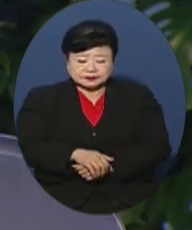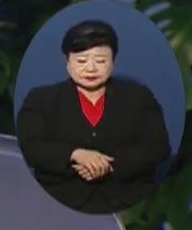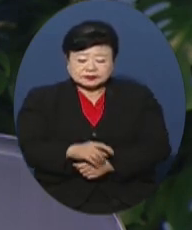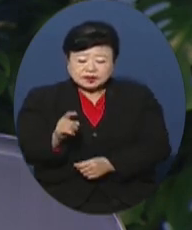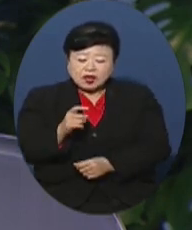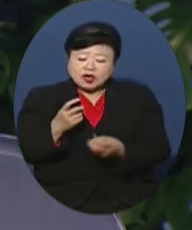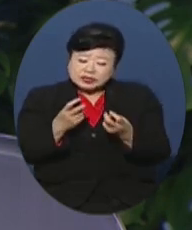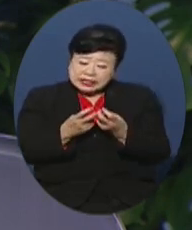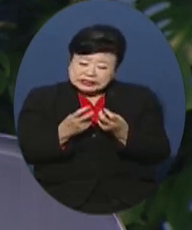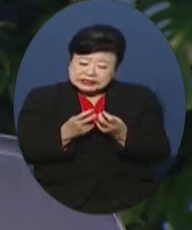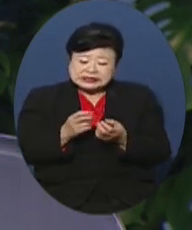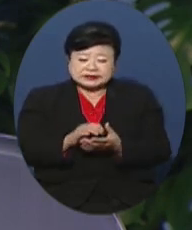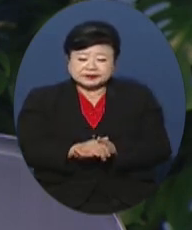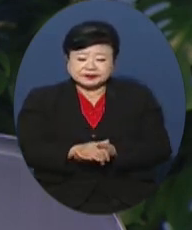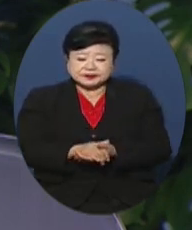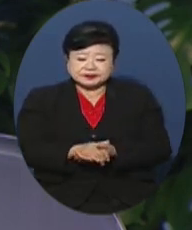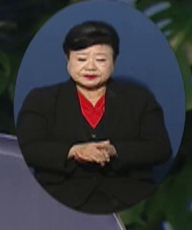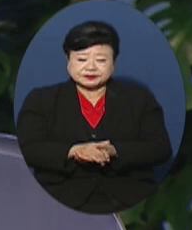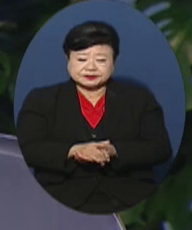어떻게 하든지